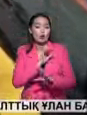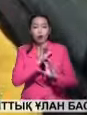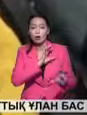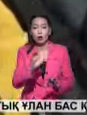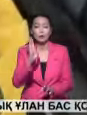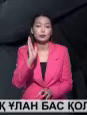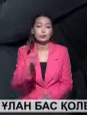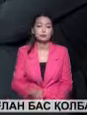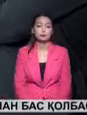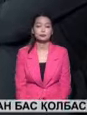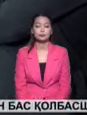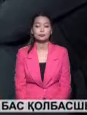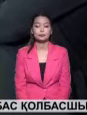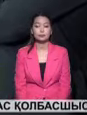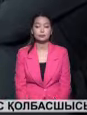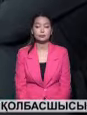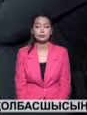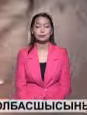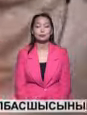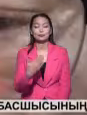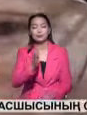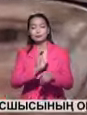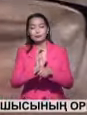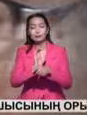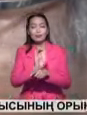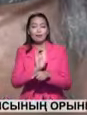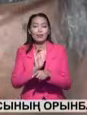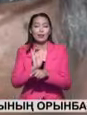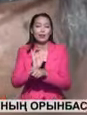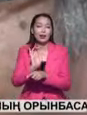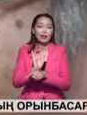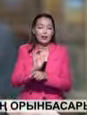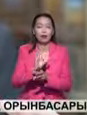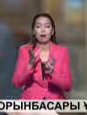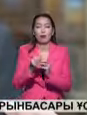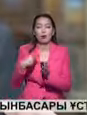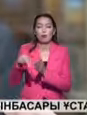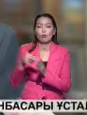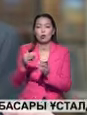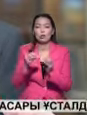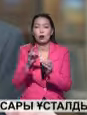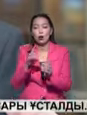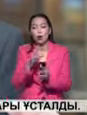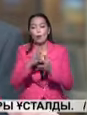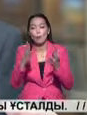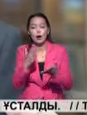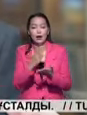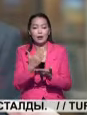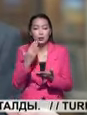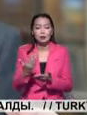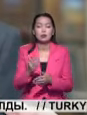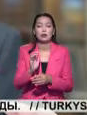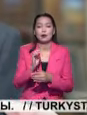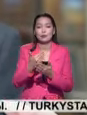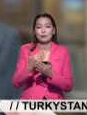етеді. Экспортқа қарағанда импортымыз 10 есе көп. Ақшалаймен санаған кезде импортқа 60